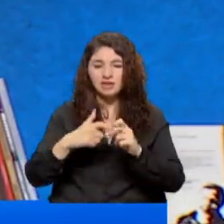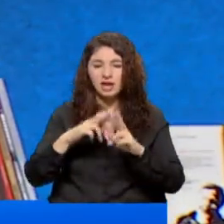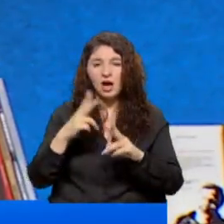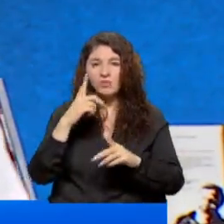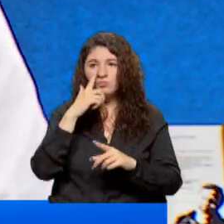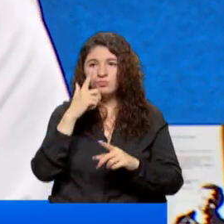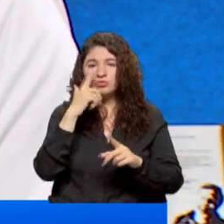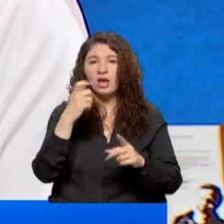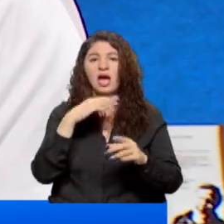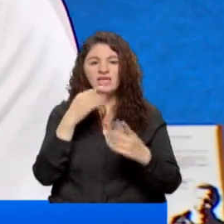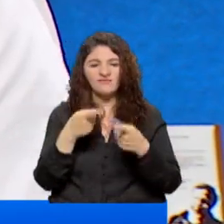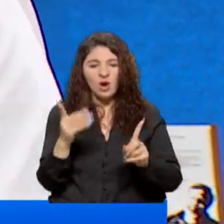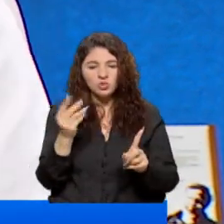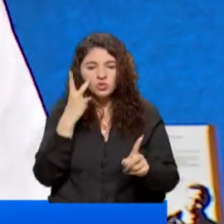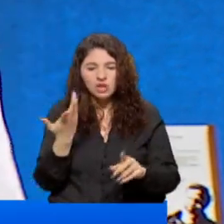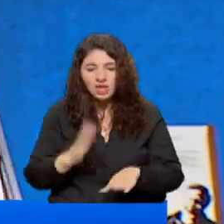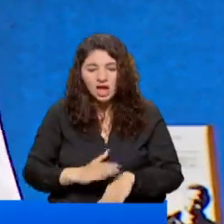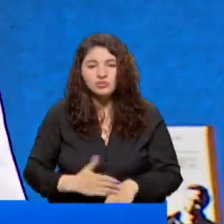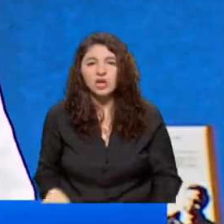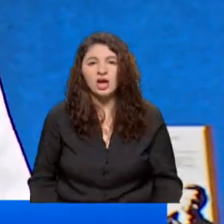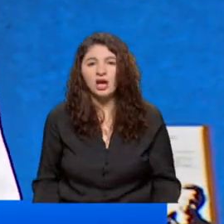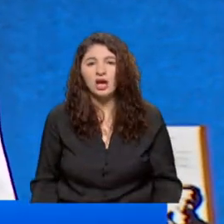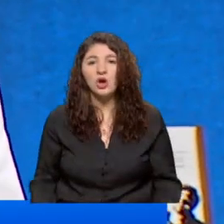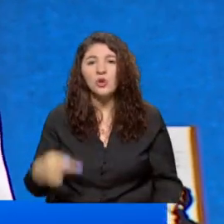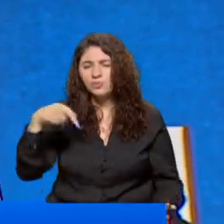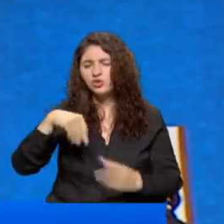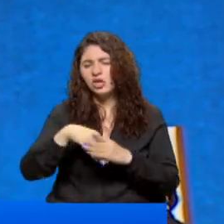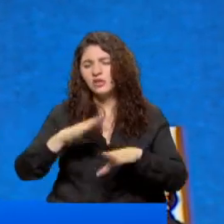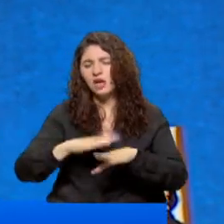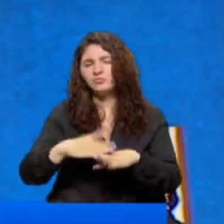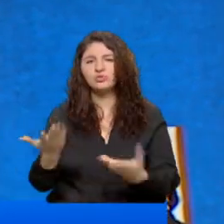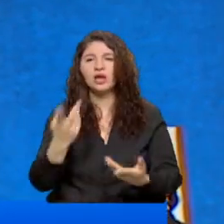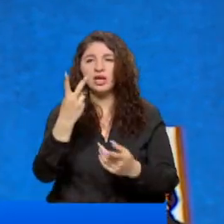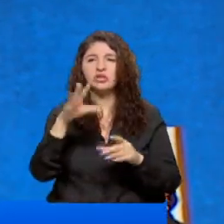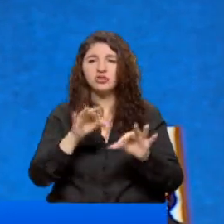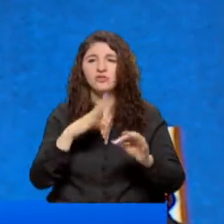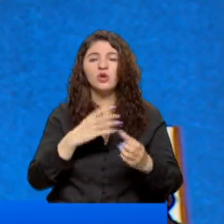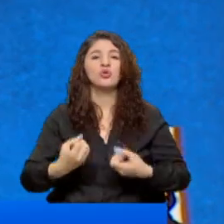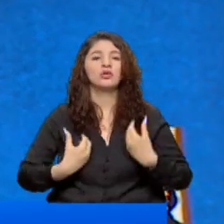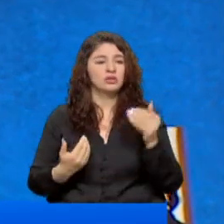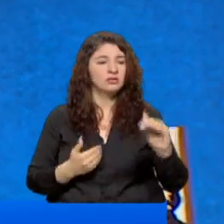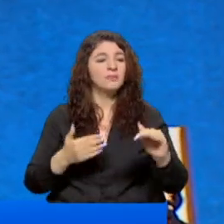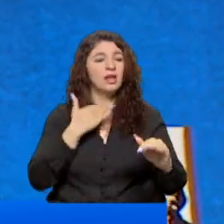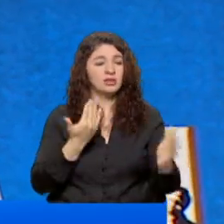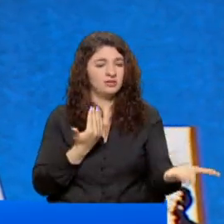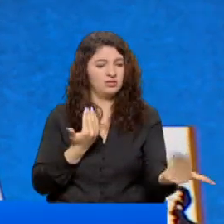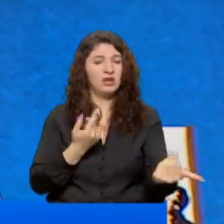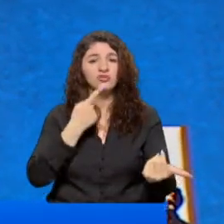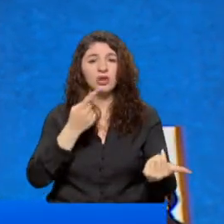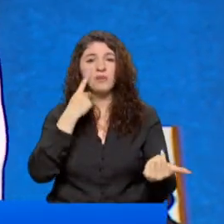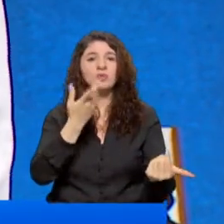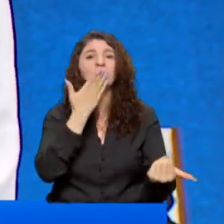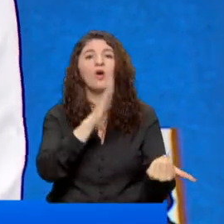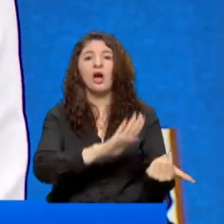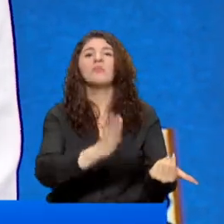müdürü et acı olduğunu gördüğü zaman ne yapabilir Bugün kime ne yapabilir iki tane losyonu var ya üreticiye gidecek Bana et vermeyecek